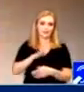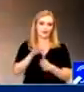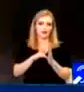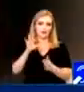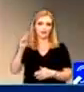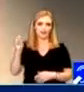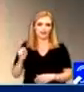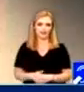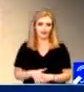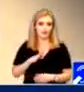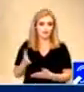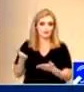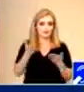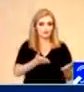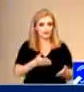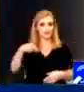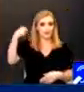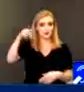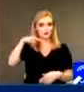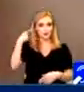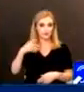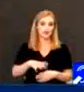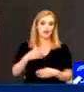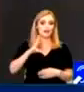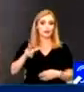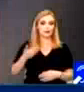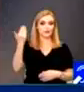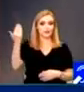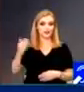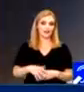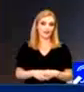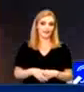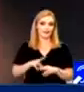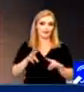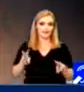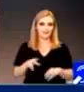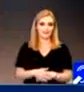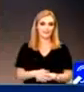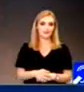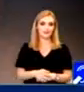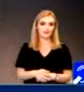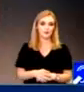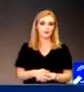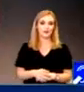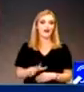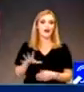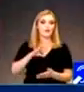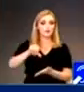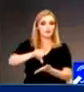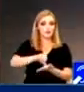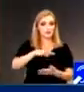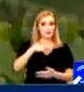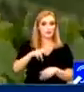special Vladimir Putin la nunta șefei diplomației austriece. Evenimentul a avut loc într-o zonă viticolă, într-un spirit rustic și în prezența a sute